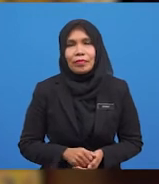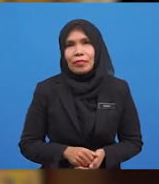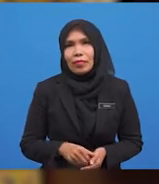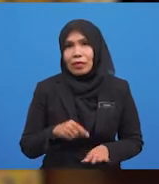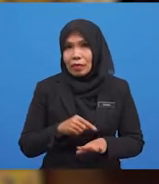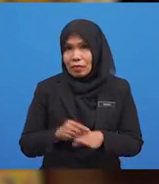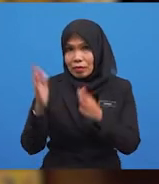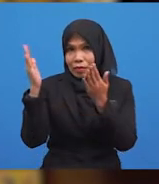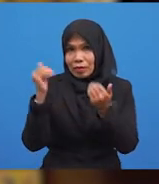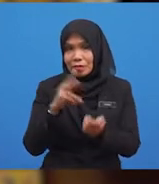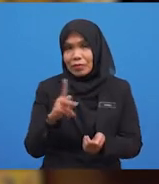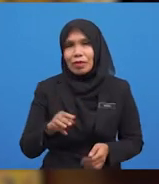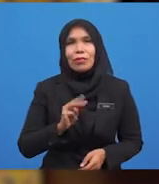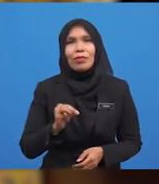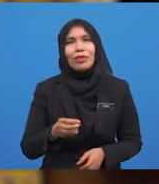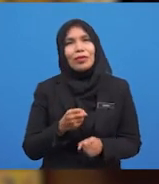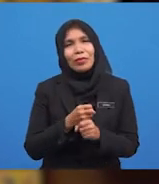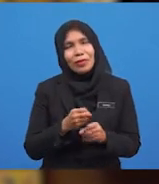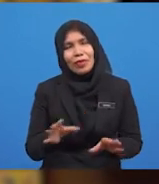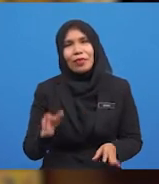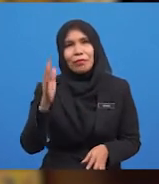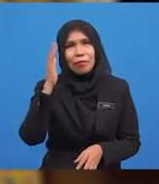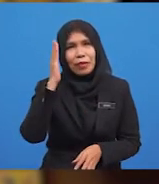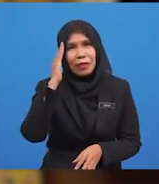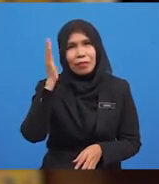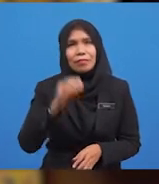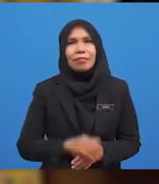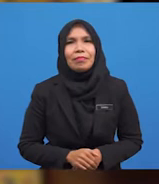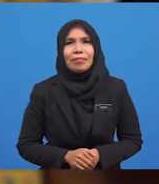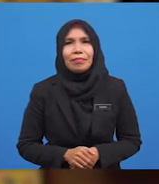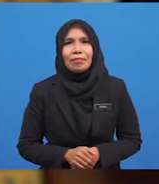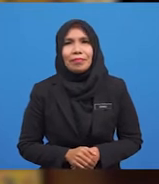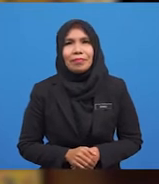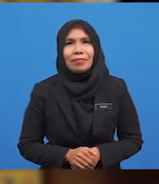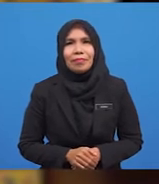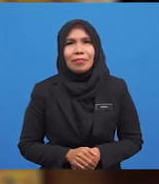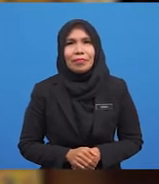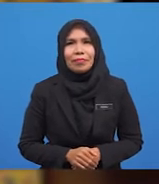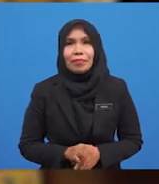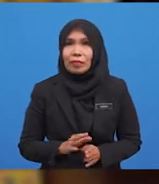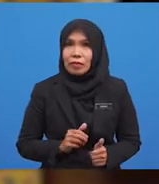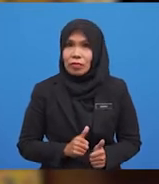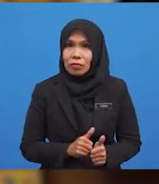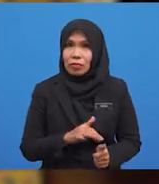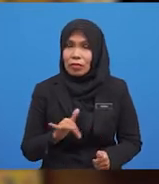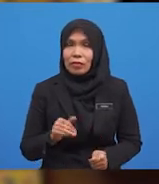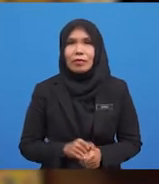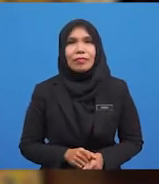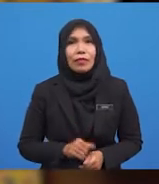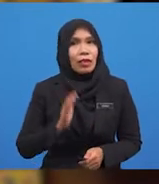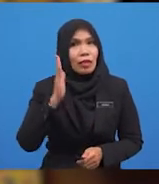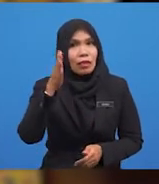benar-benar faham akan setiap rangkap seloka ini. Berikutnya, murid-murid akan pelajari